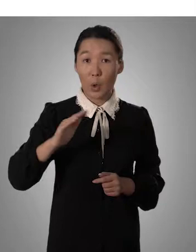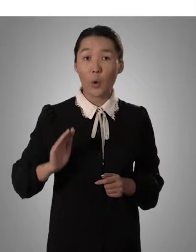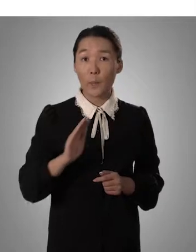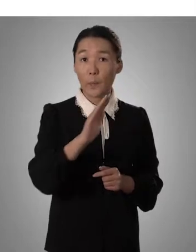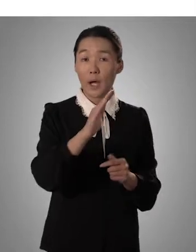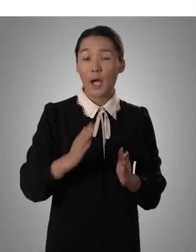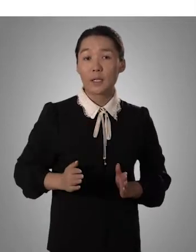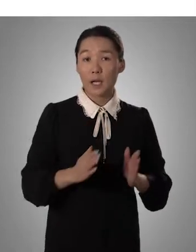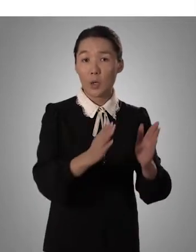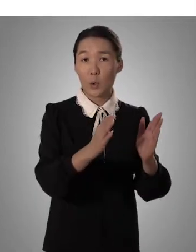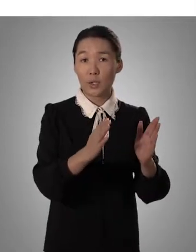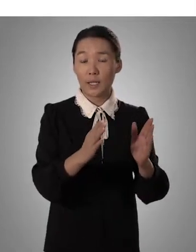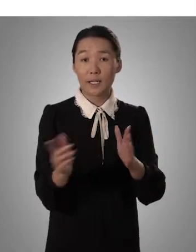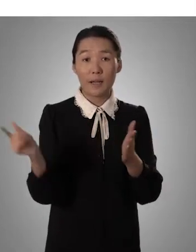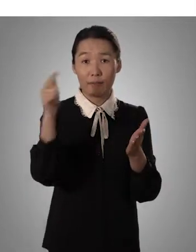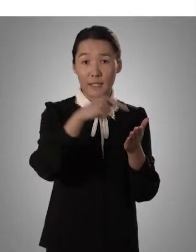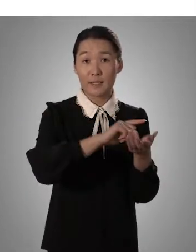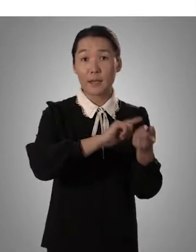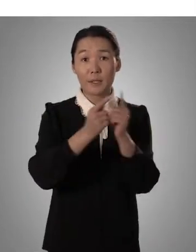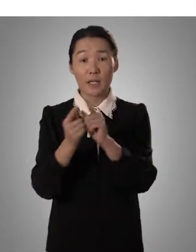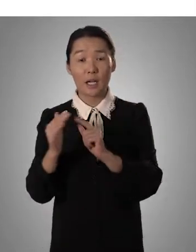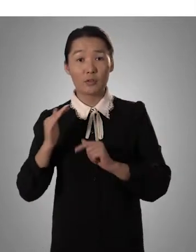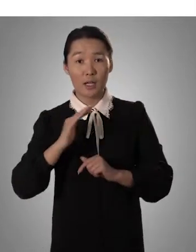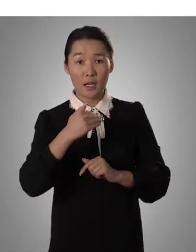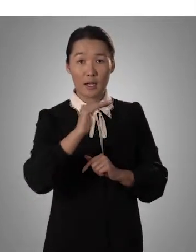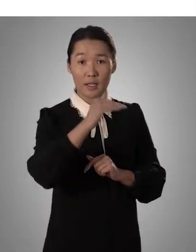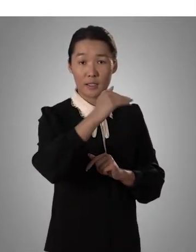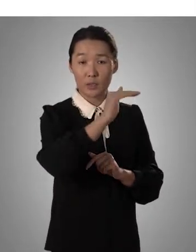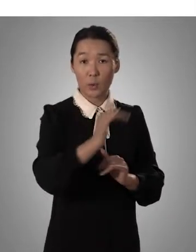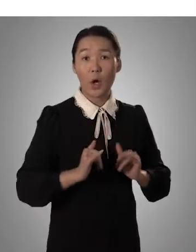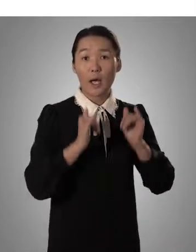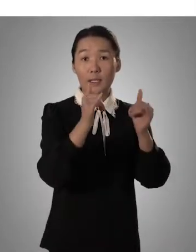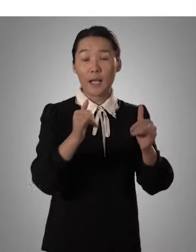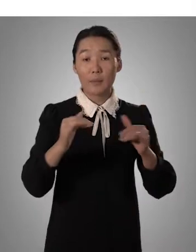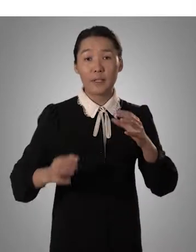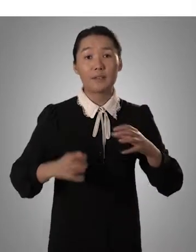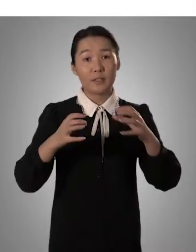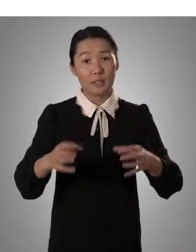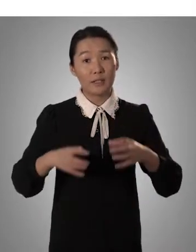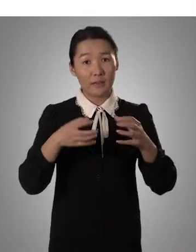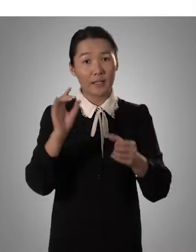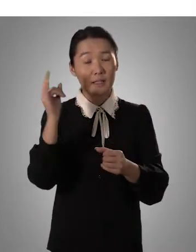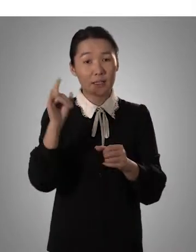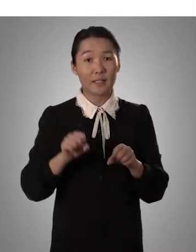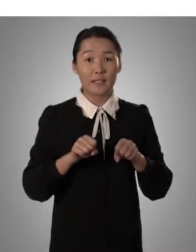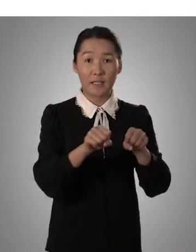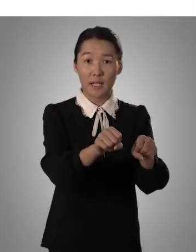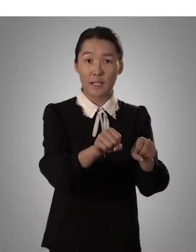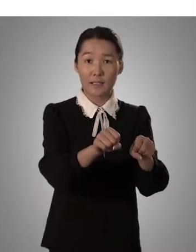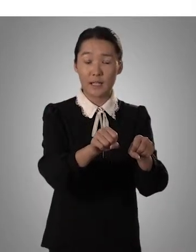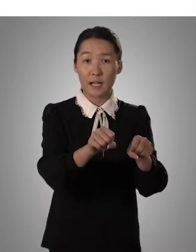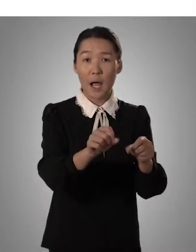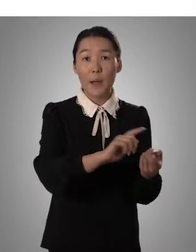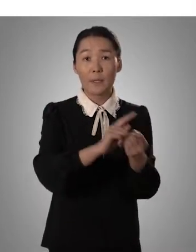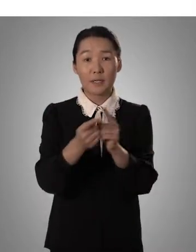въезда заменяющая лестницу для передвижения инвалидных и детских колясок перемещение грузов